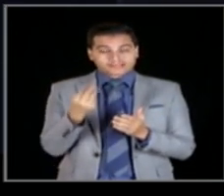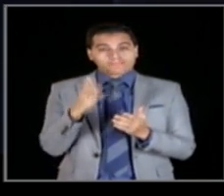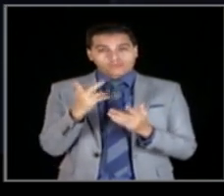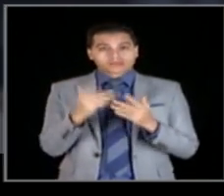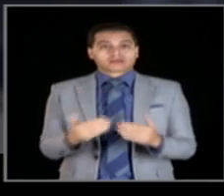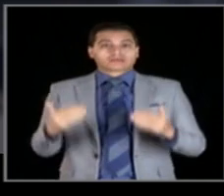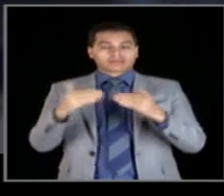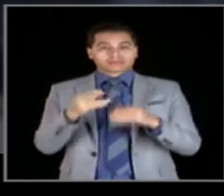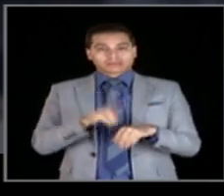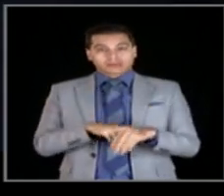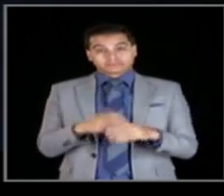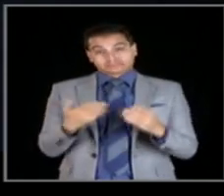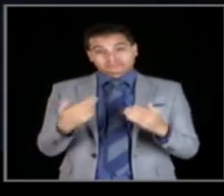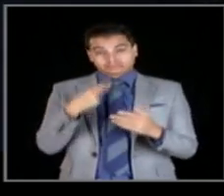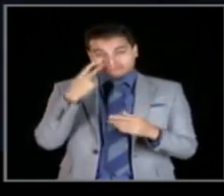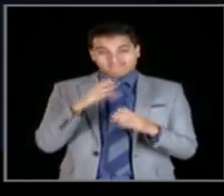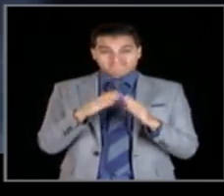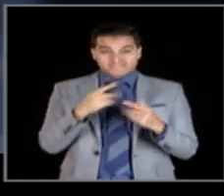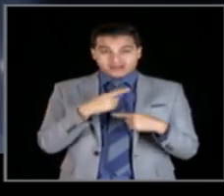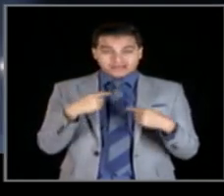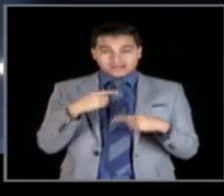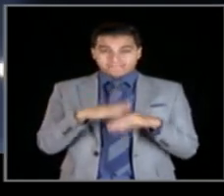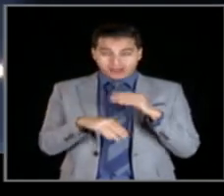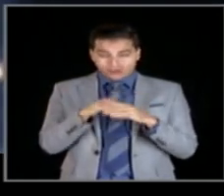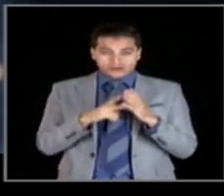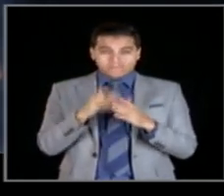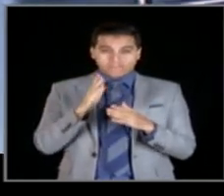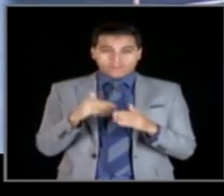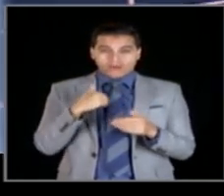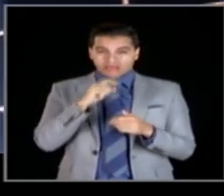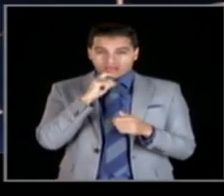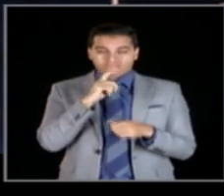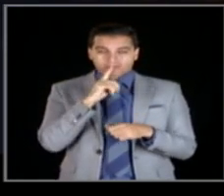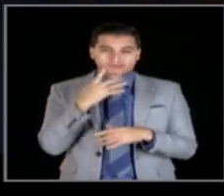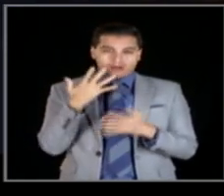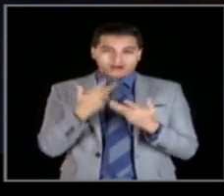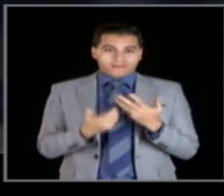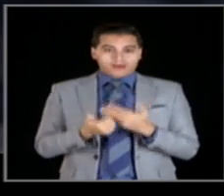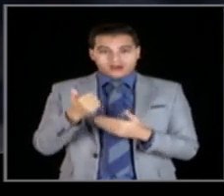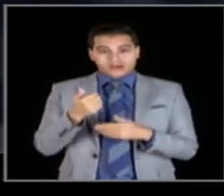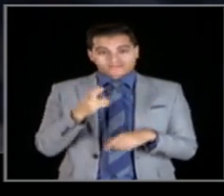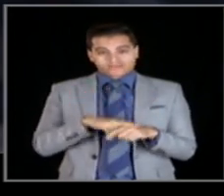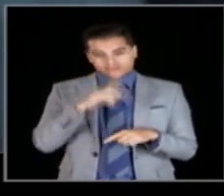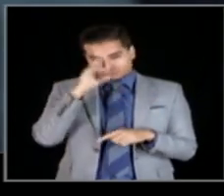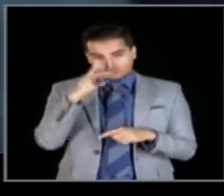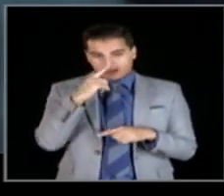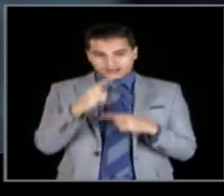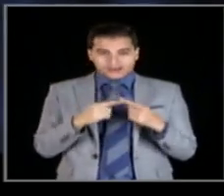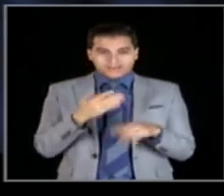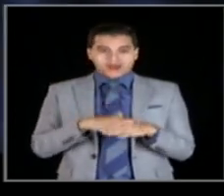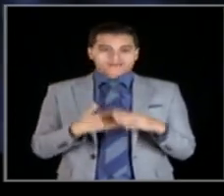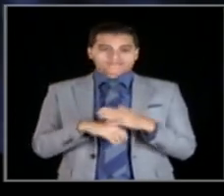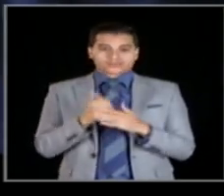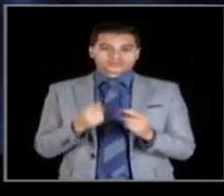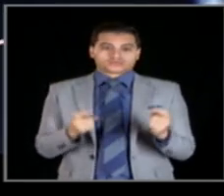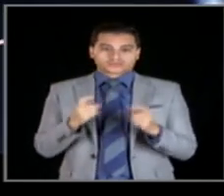ثانيه. اداء الفريق بيتحسن، انا عارف ان مستوانا مش قد كده يعني، وكان المفروض يكون السكور اعلى، وإن شاء الله نكمل على كده عشان نفوز